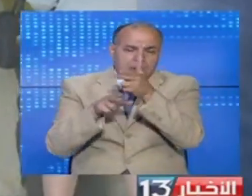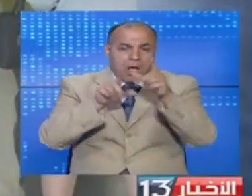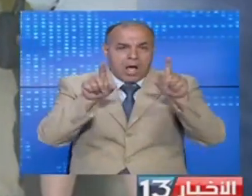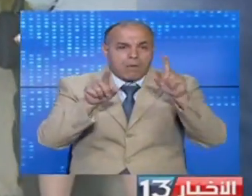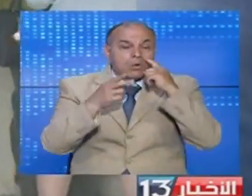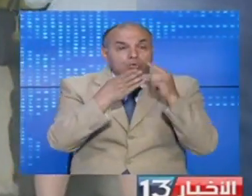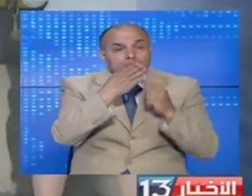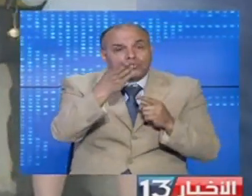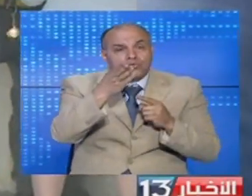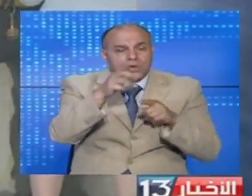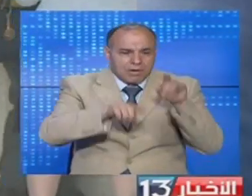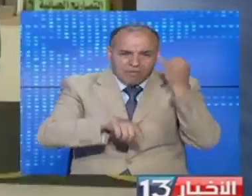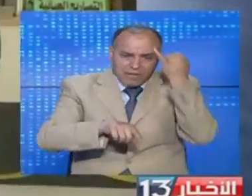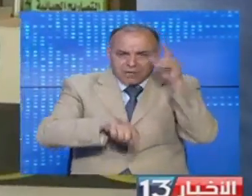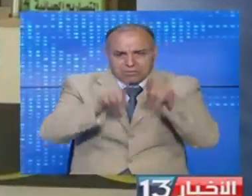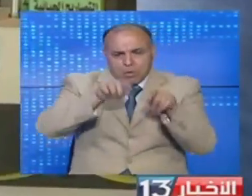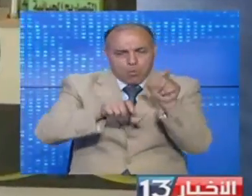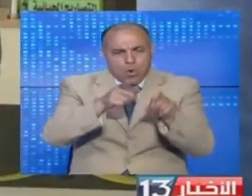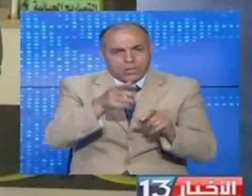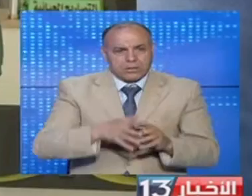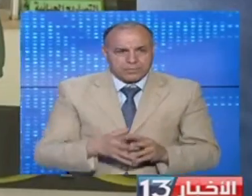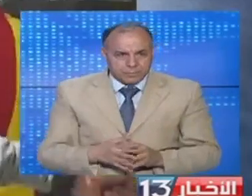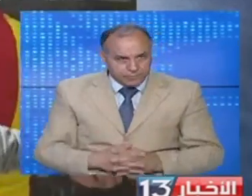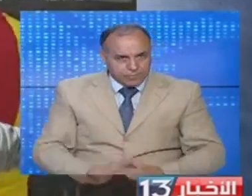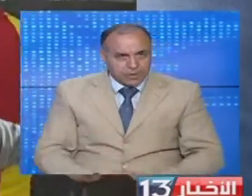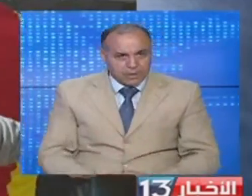رصدت اراء بعض المواطنين